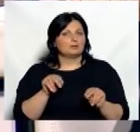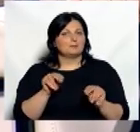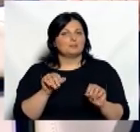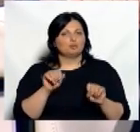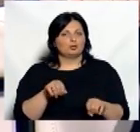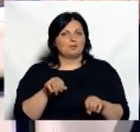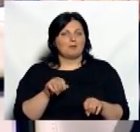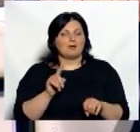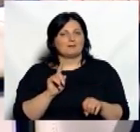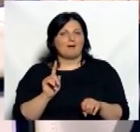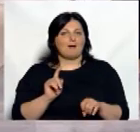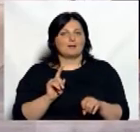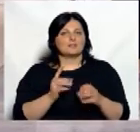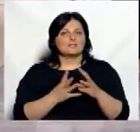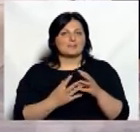და ძაბრი.